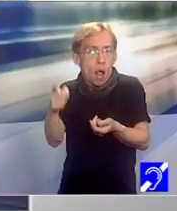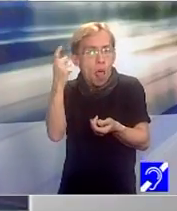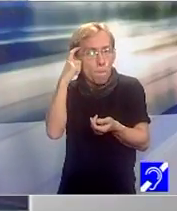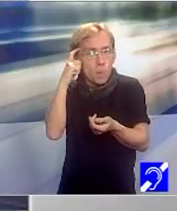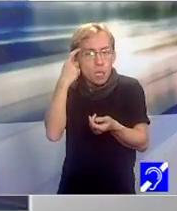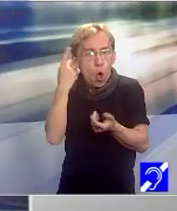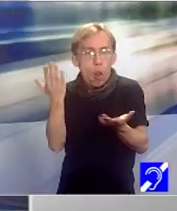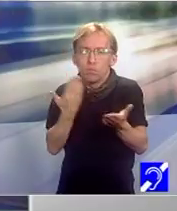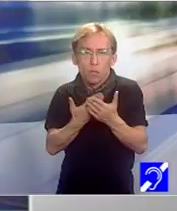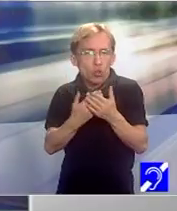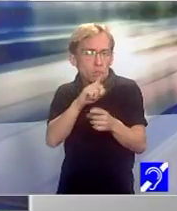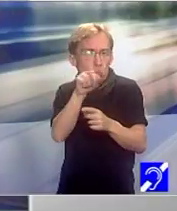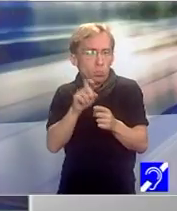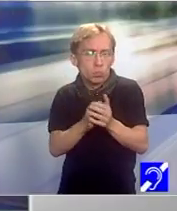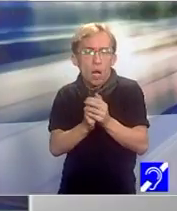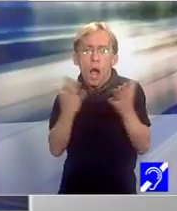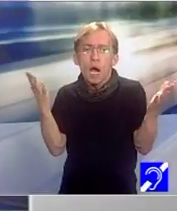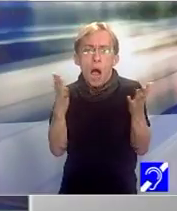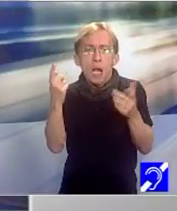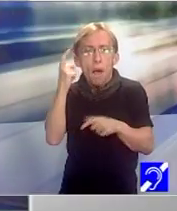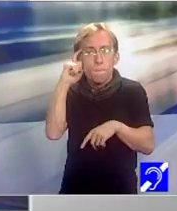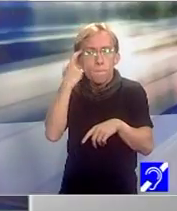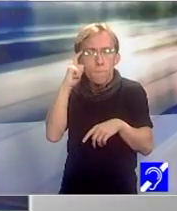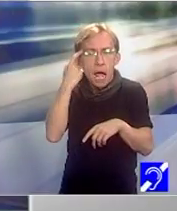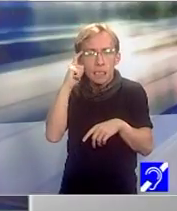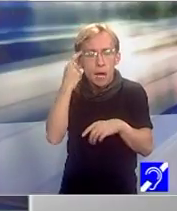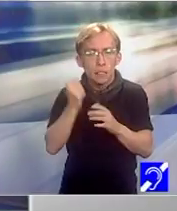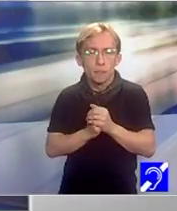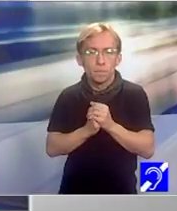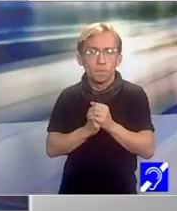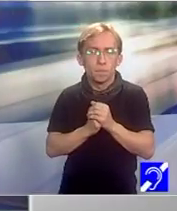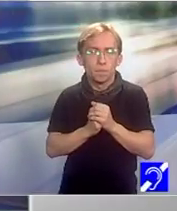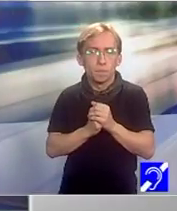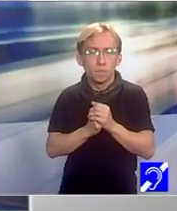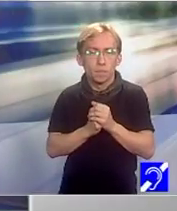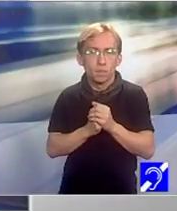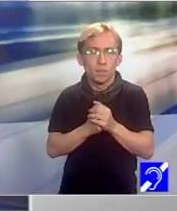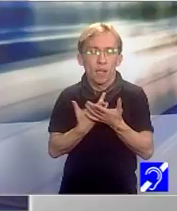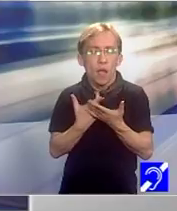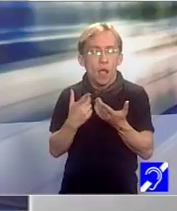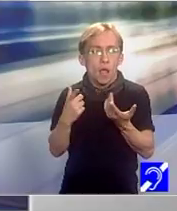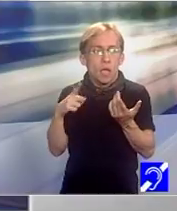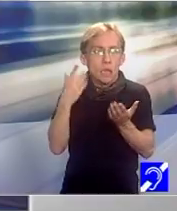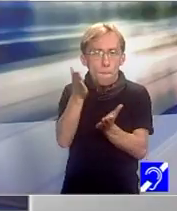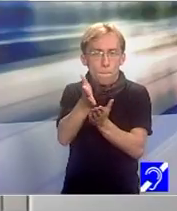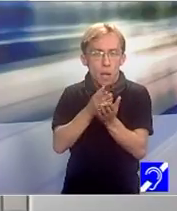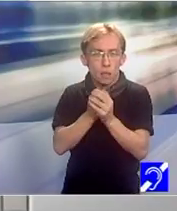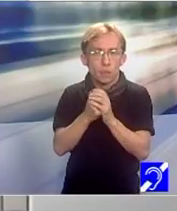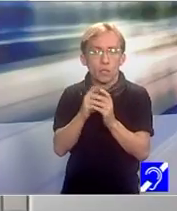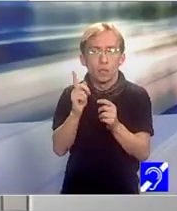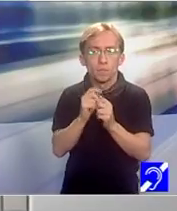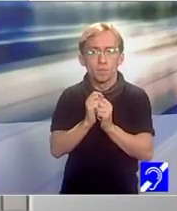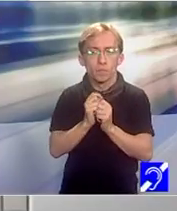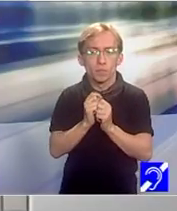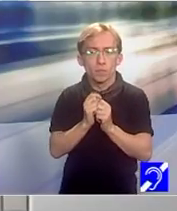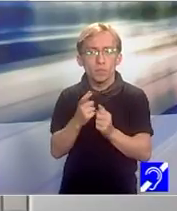sunt nebuni, nu? Asta e percepția, din păcate. Sau, nu știu, mai e percepția asta în România? Cred că parțial mai e. Nu cred că mai e la fel de mult. Cred că pe